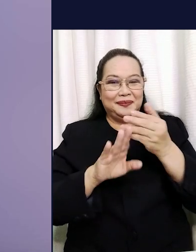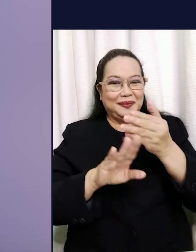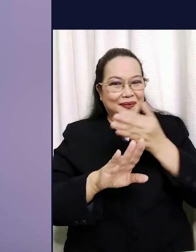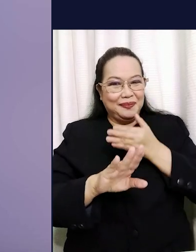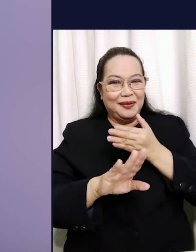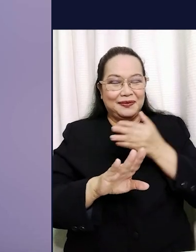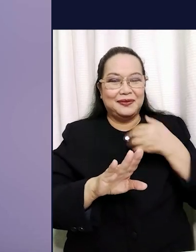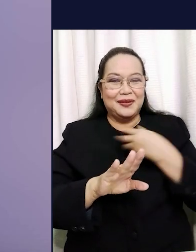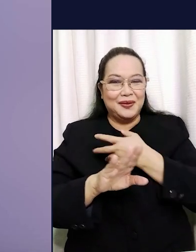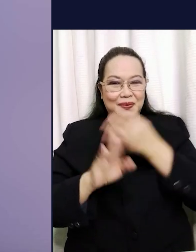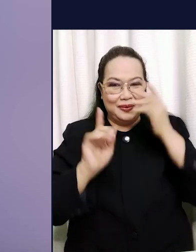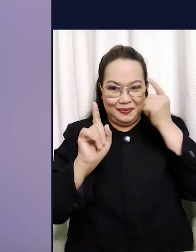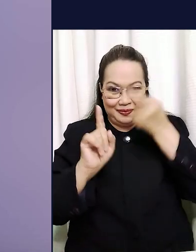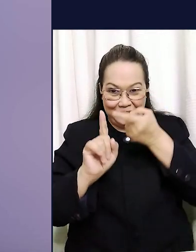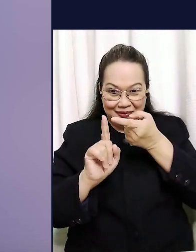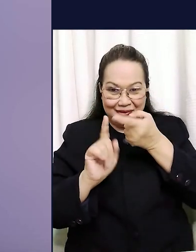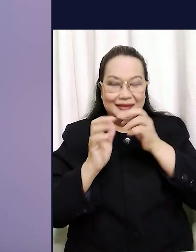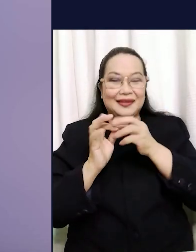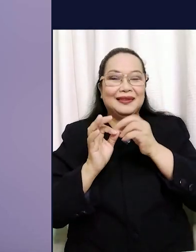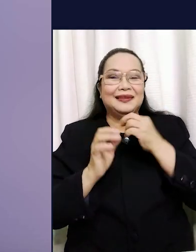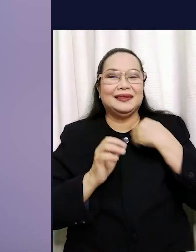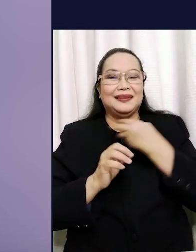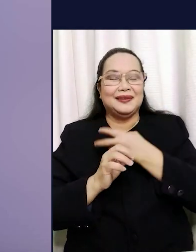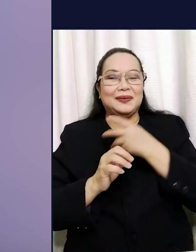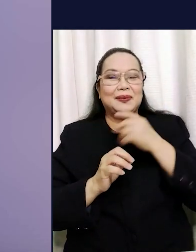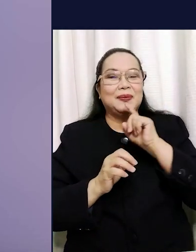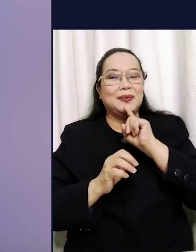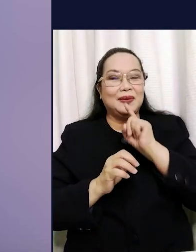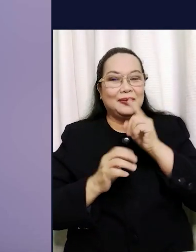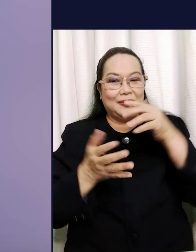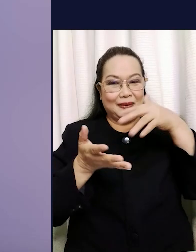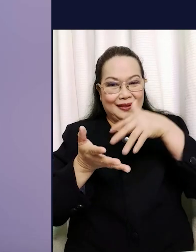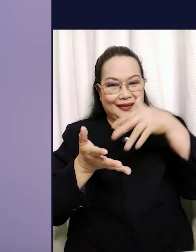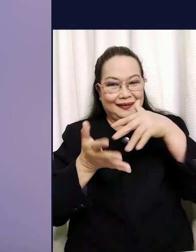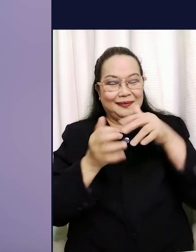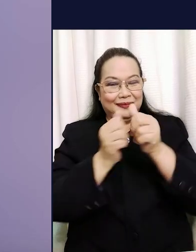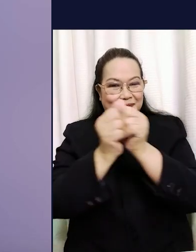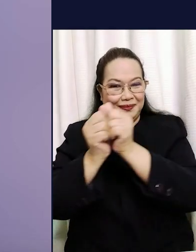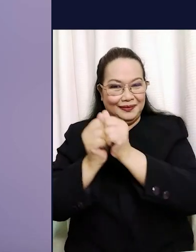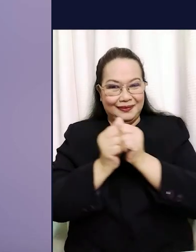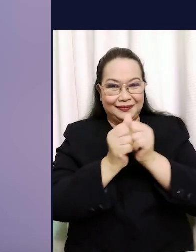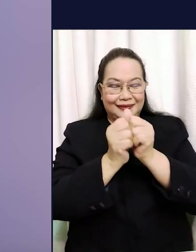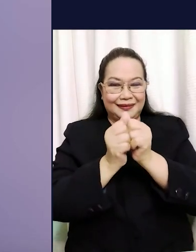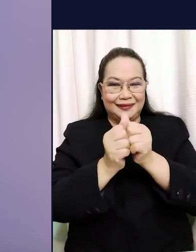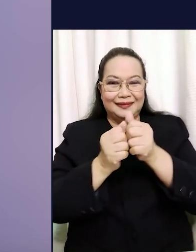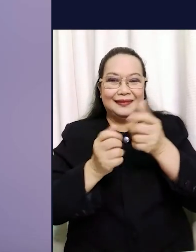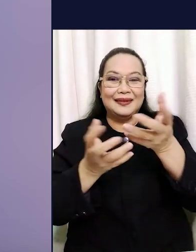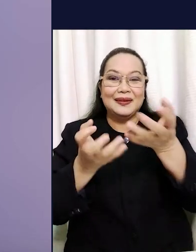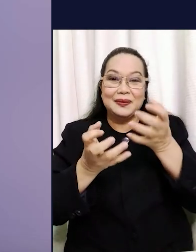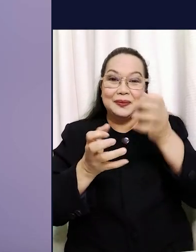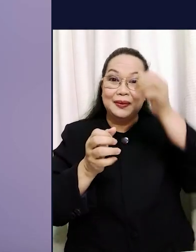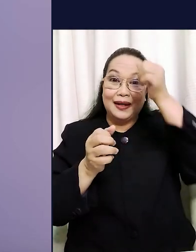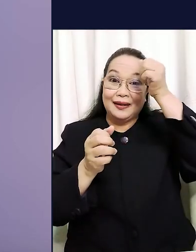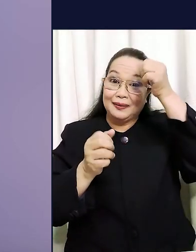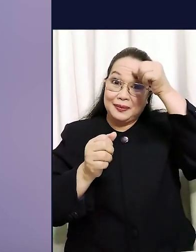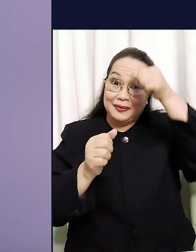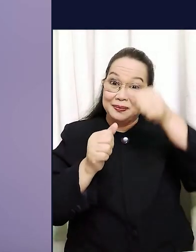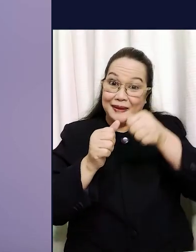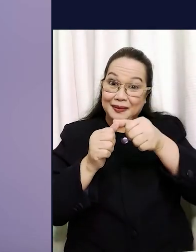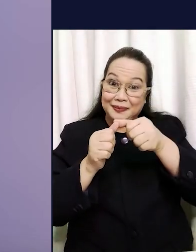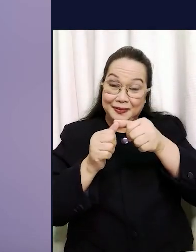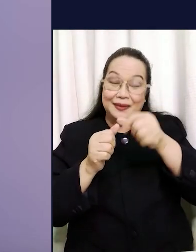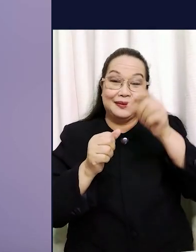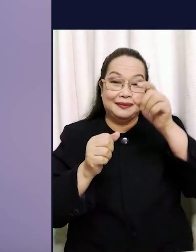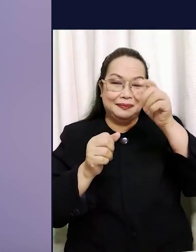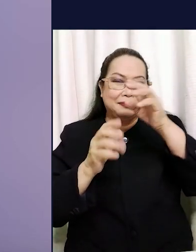bago natin tunghayan yan at tayo ay mag-aral ng sama-sama, nais ko munang paalalahanan